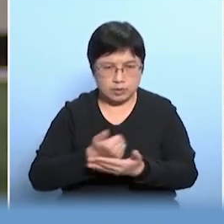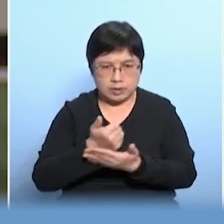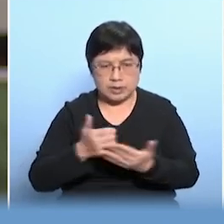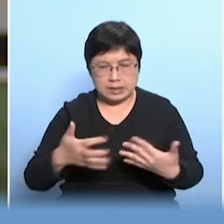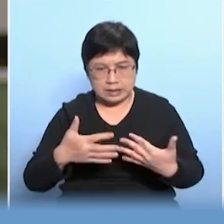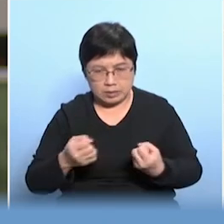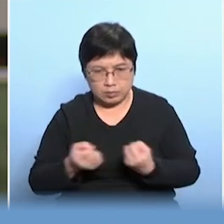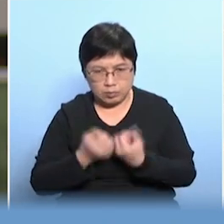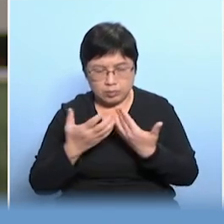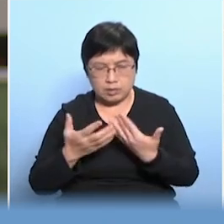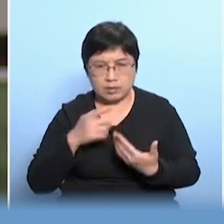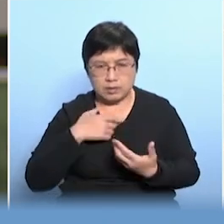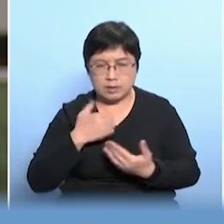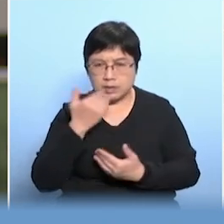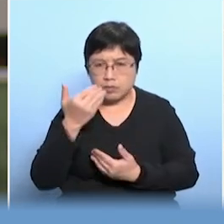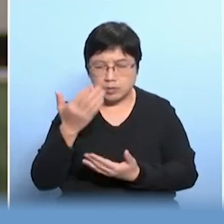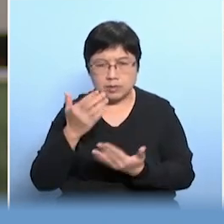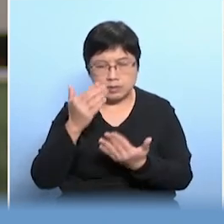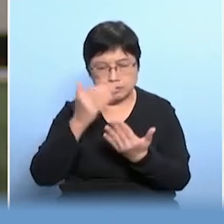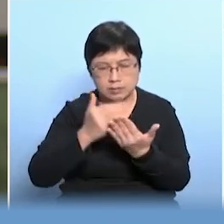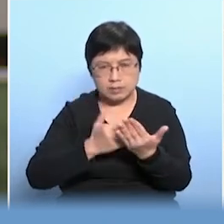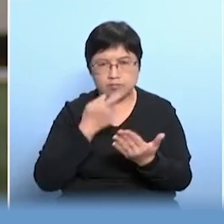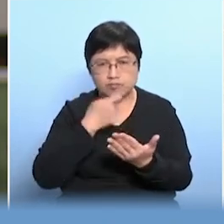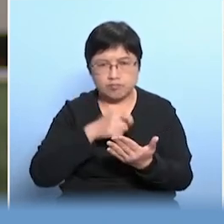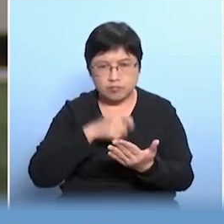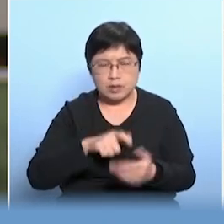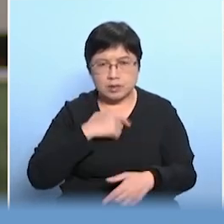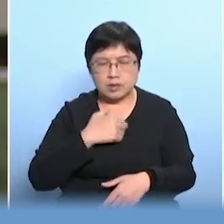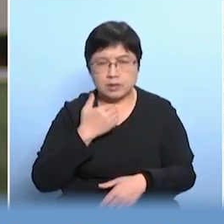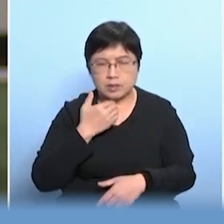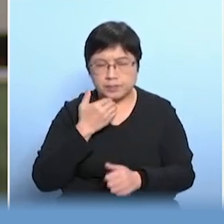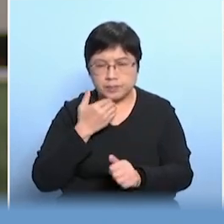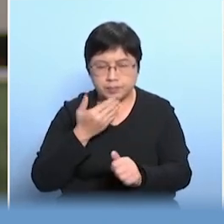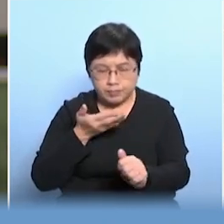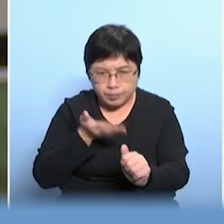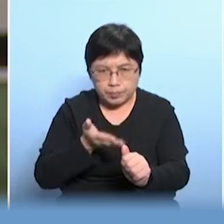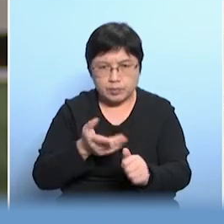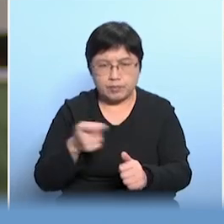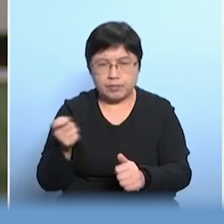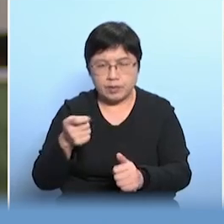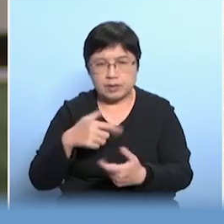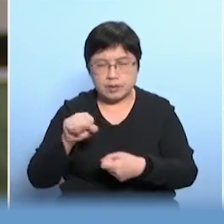制，簡化投訴程序，亦都要提高賠償效率，加強溝